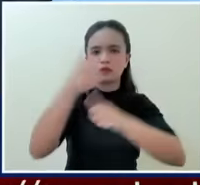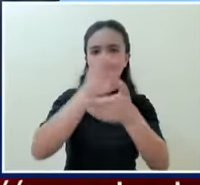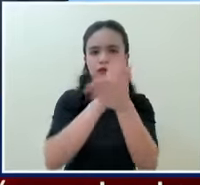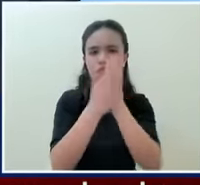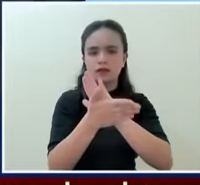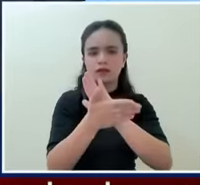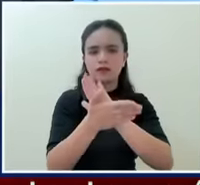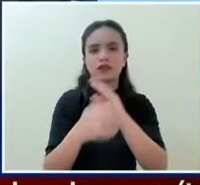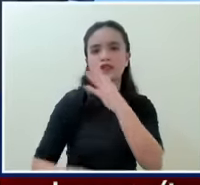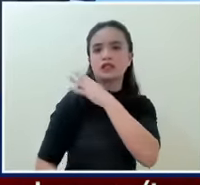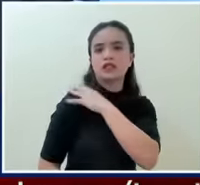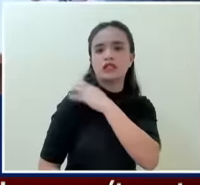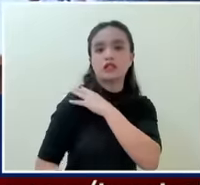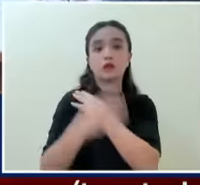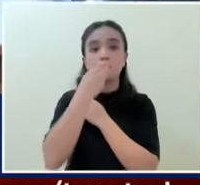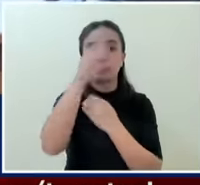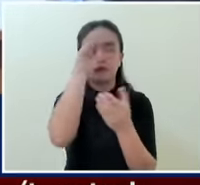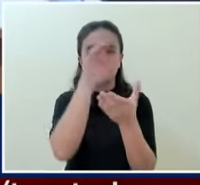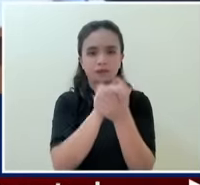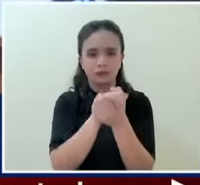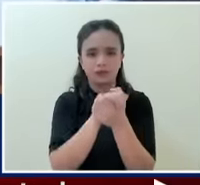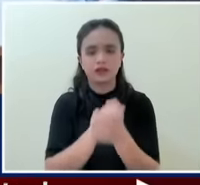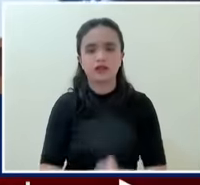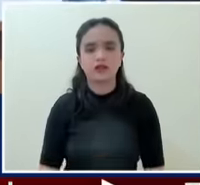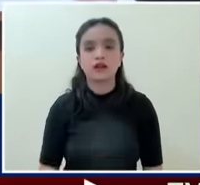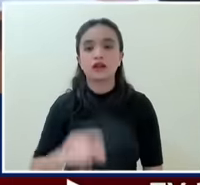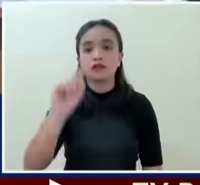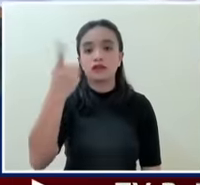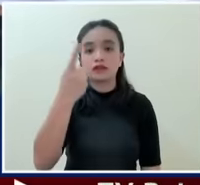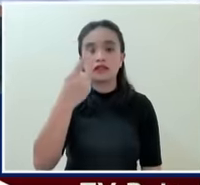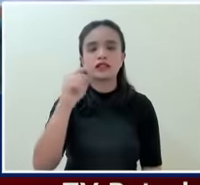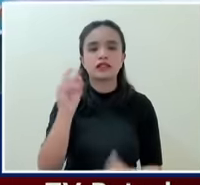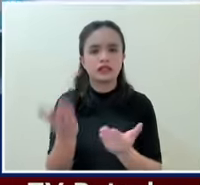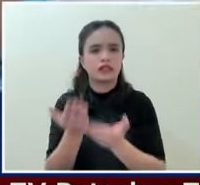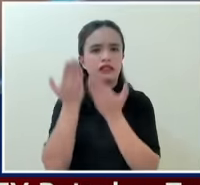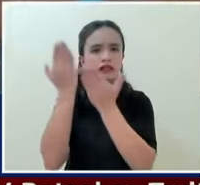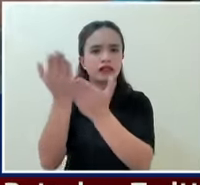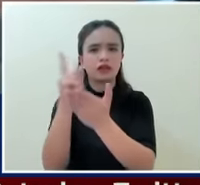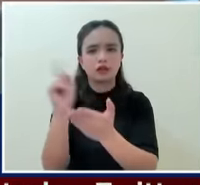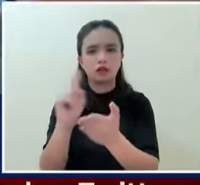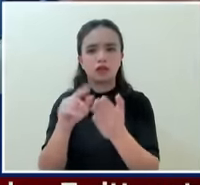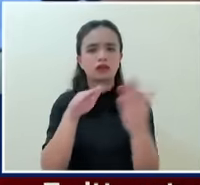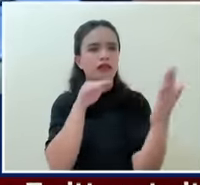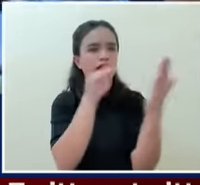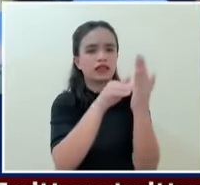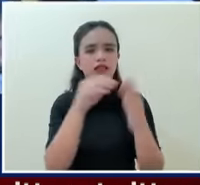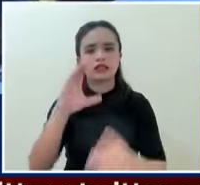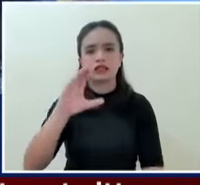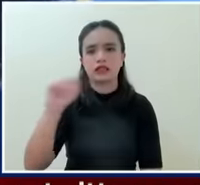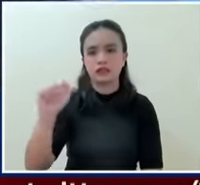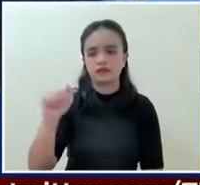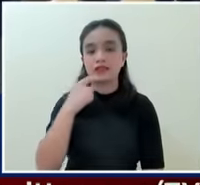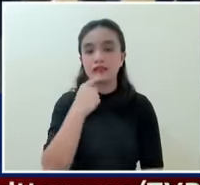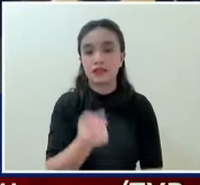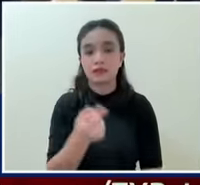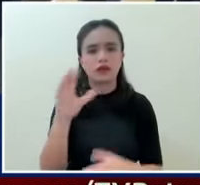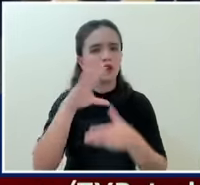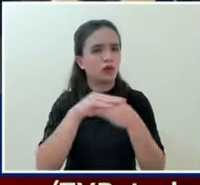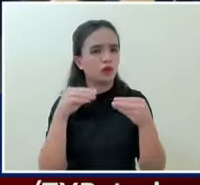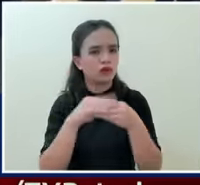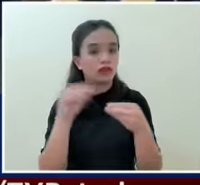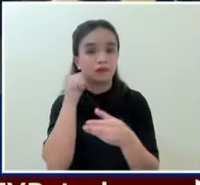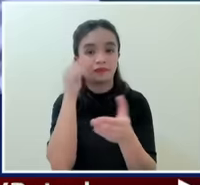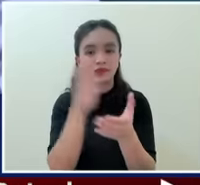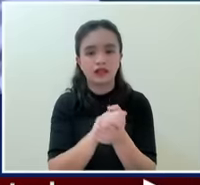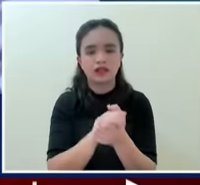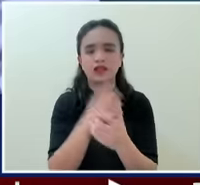Brigadier General ang kanyang asawa. Nauna rito, naghain na rin siya ng oposisyon sa CA. Kwento ni Mrs. Sevilla,